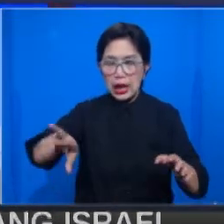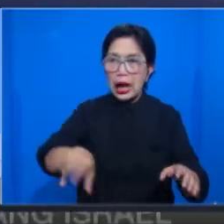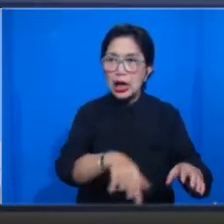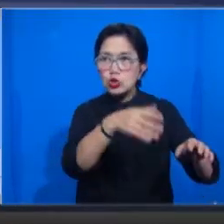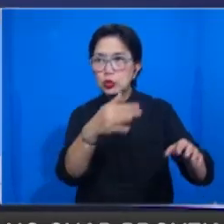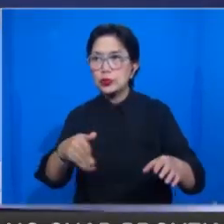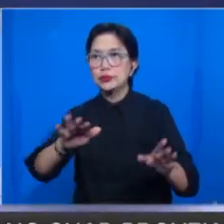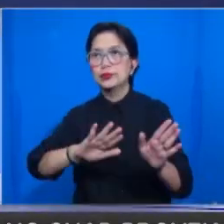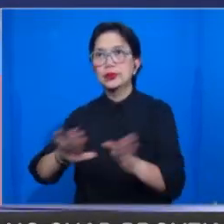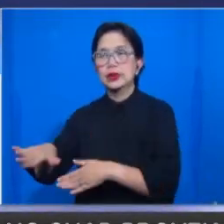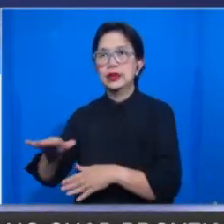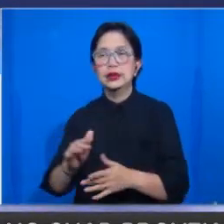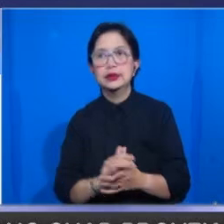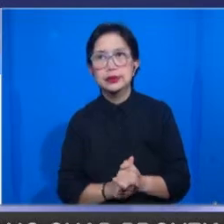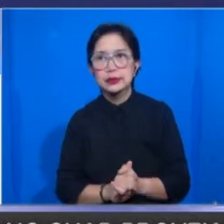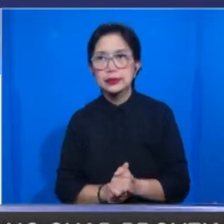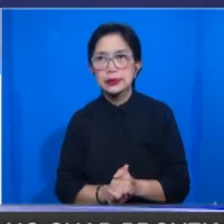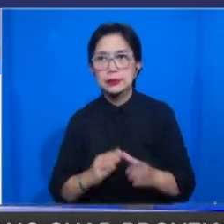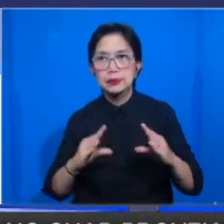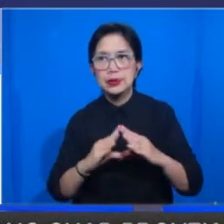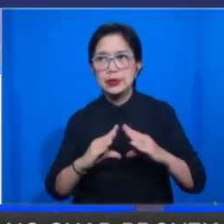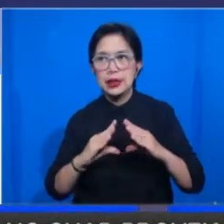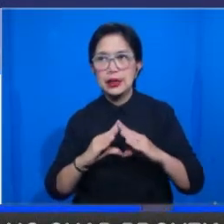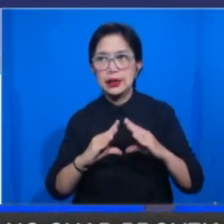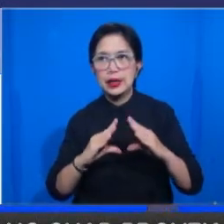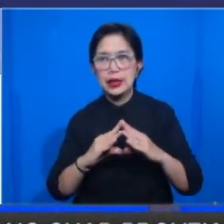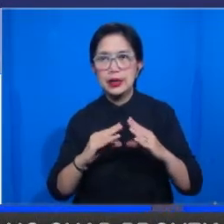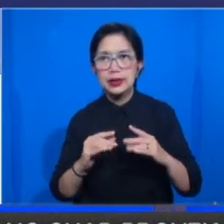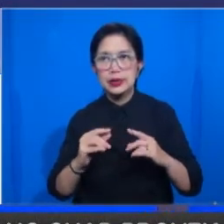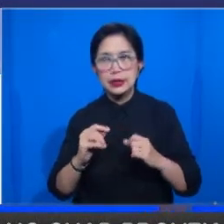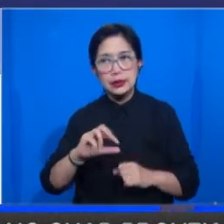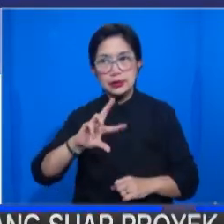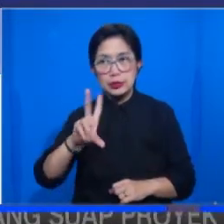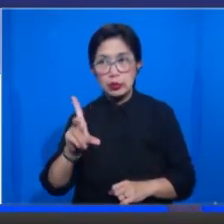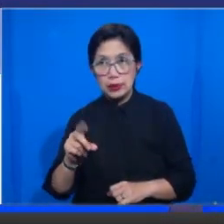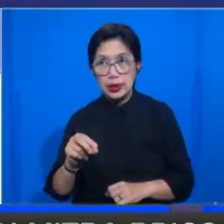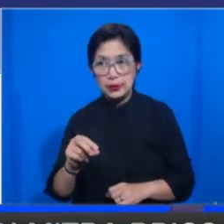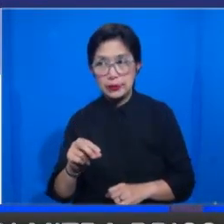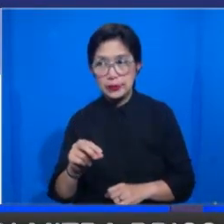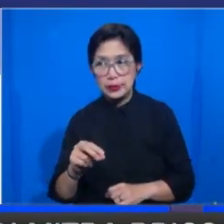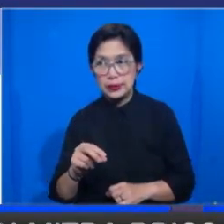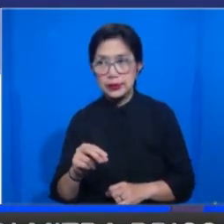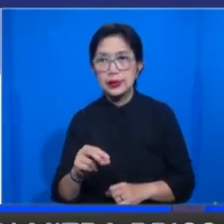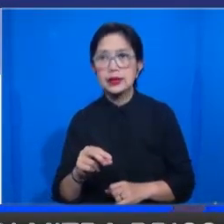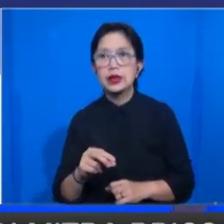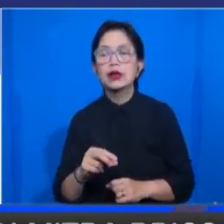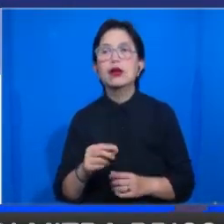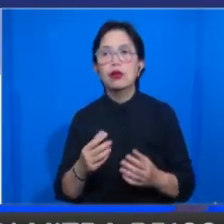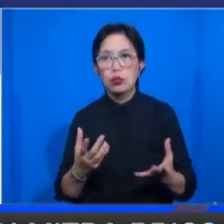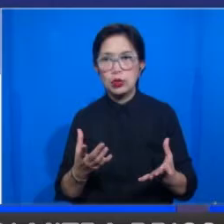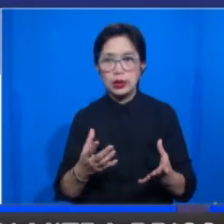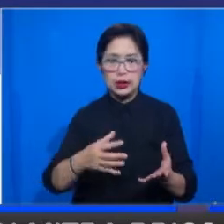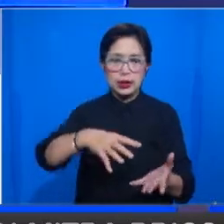Dari Makassar kita ke Majalengka, Jawa Barat menyambut musim tanam. Warga desa Putri Dalem, Kecamatan Jati 7 menggelar acara sedekah bumi.